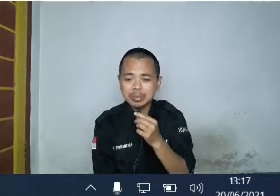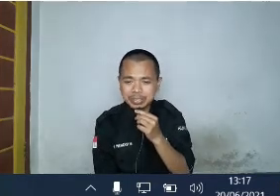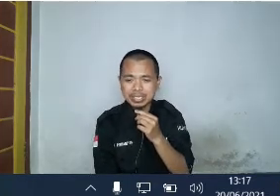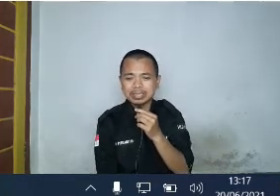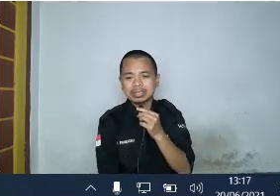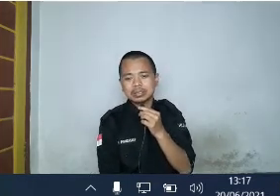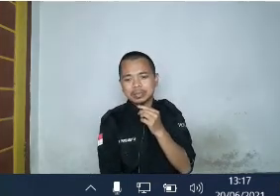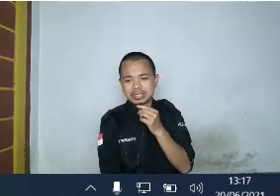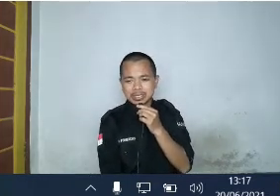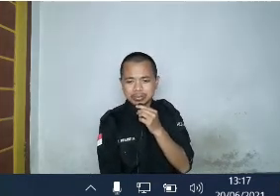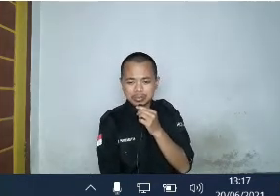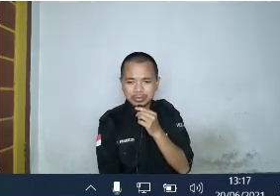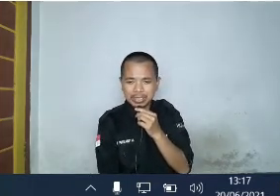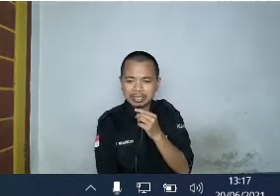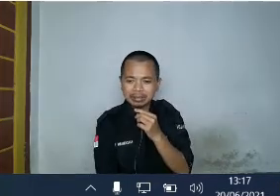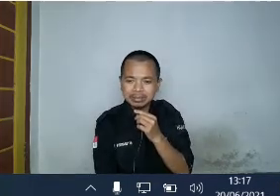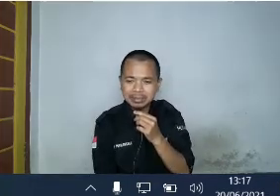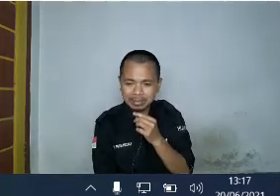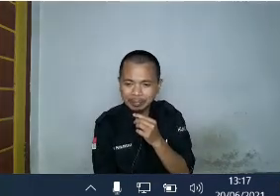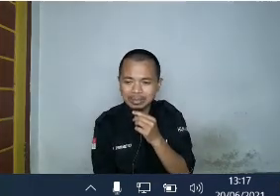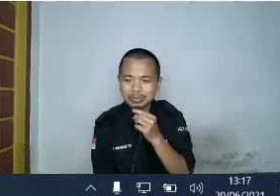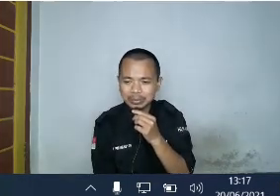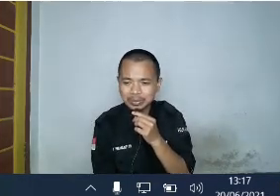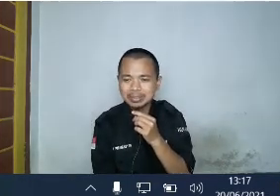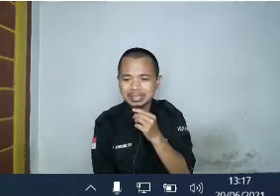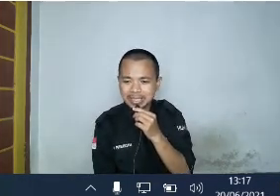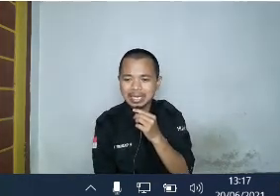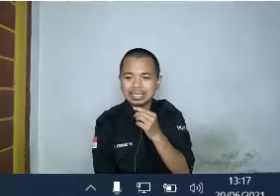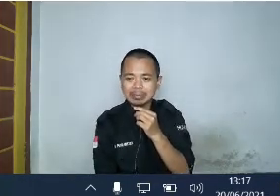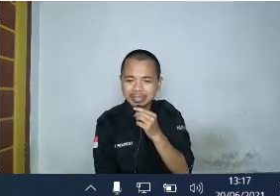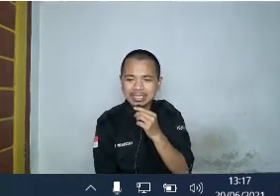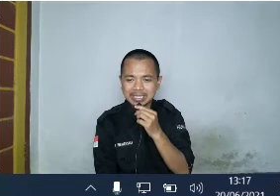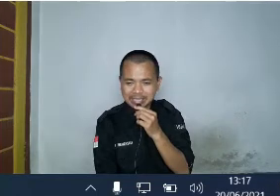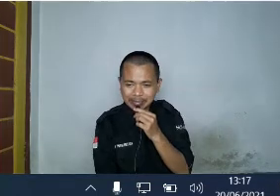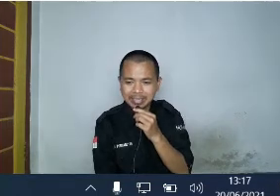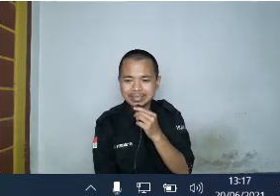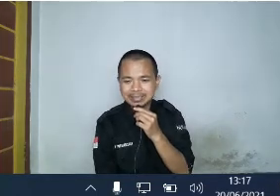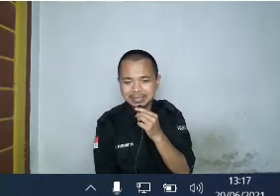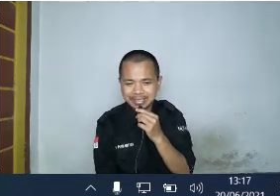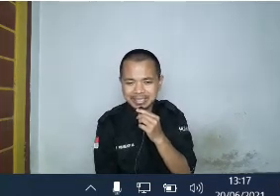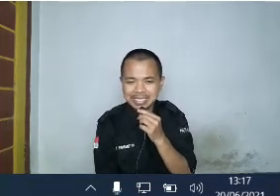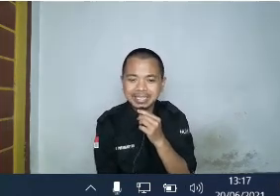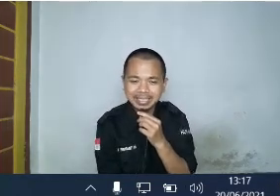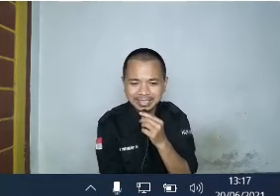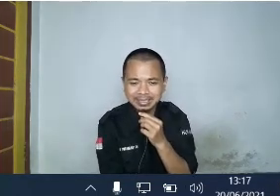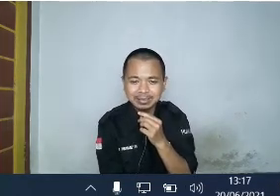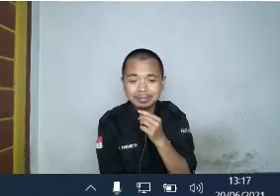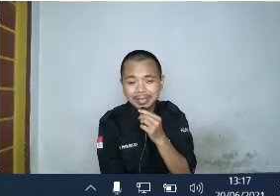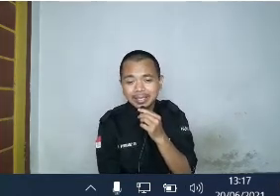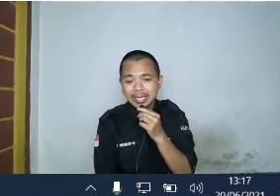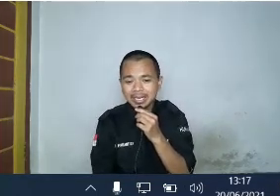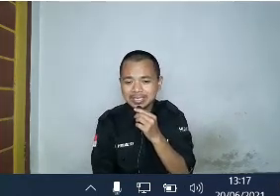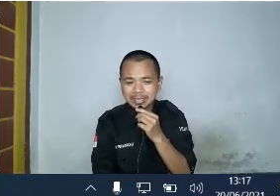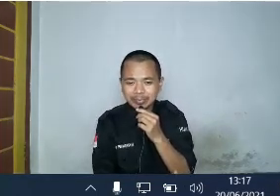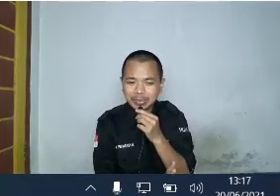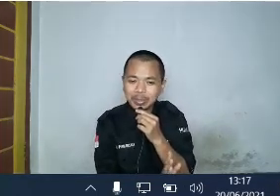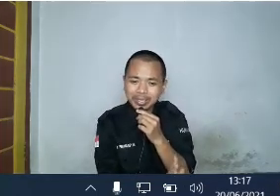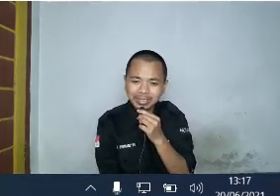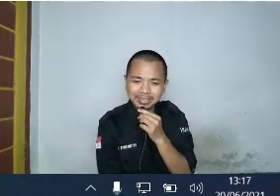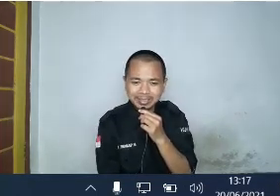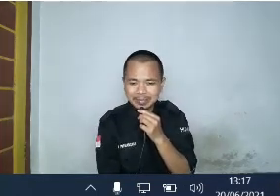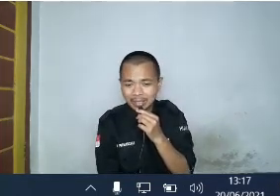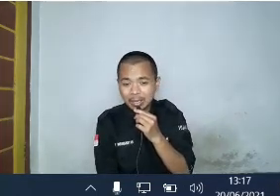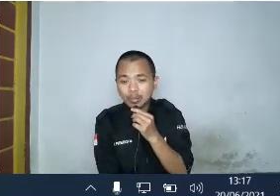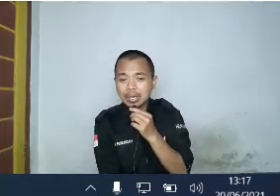jawaban ujian atau Bejo yang dapat diunduh di halaman yang sama ya di sana nanti akan saya